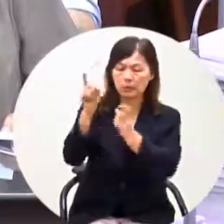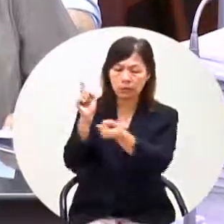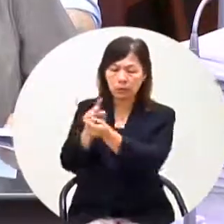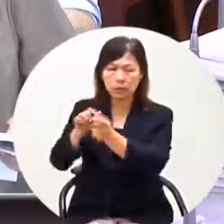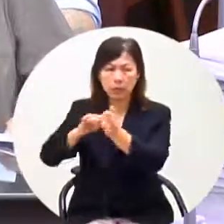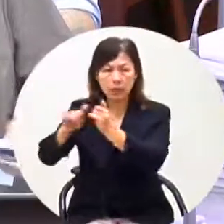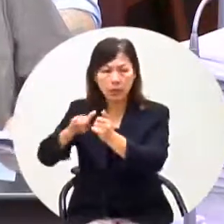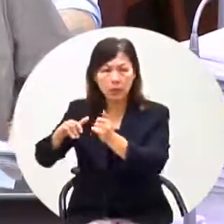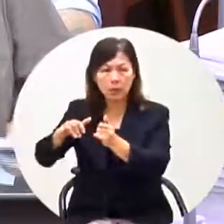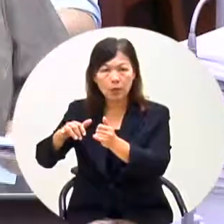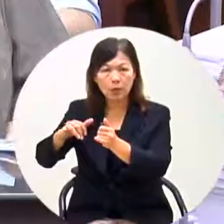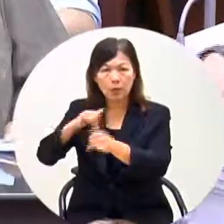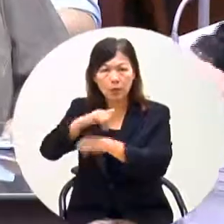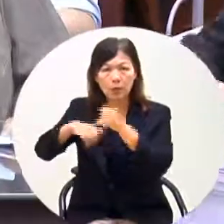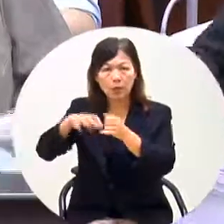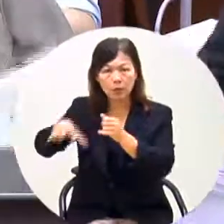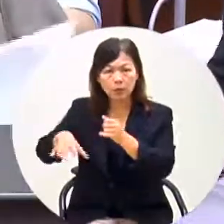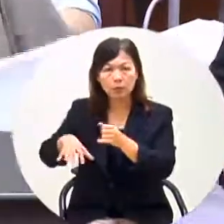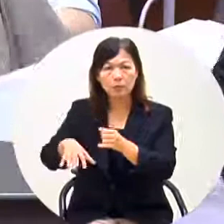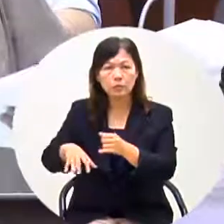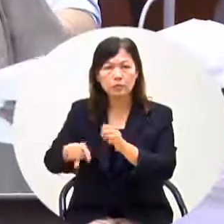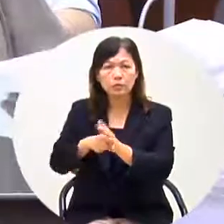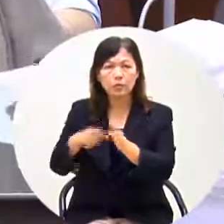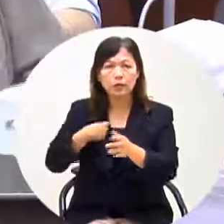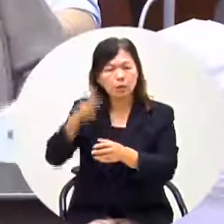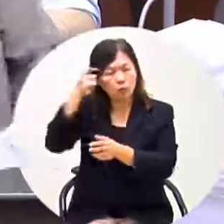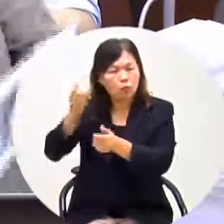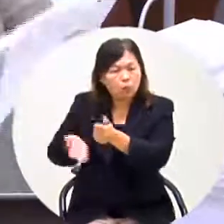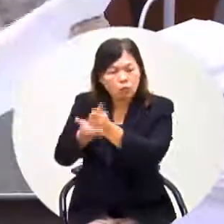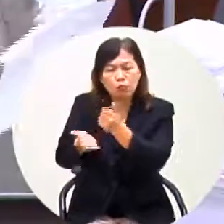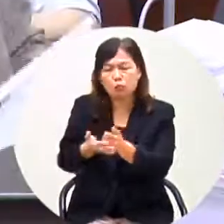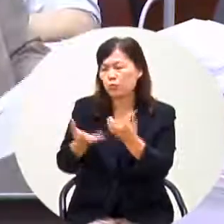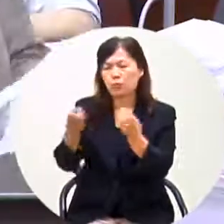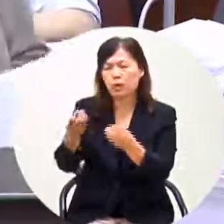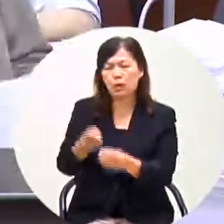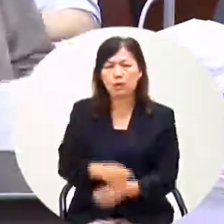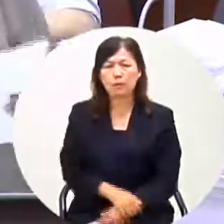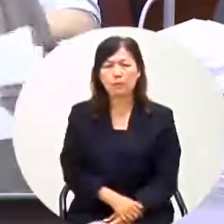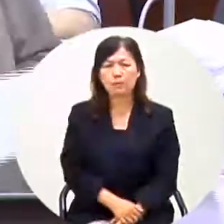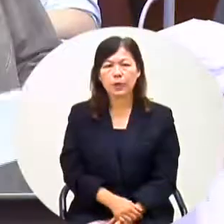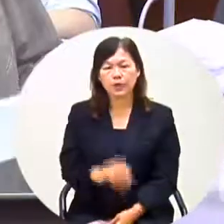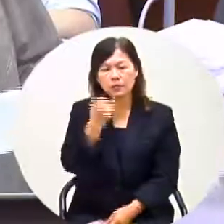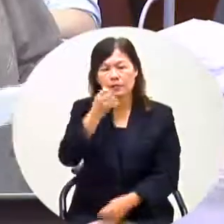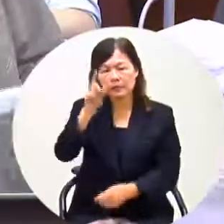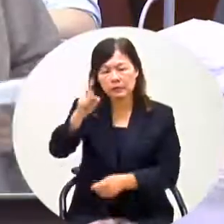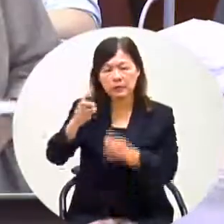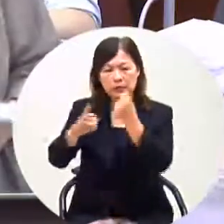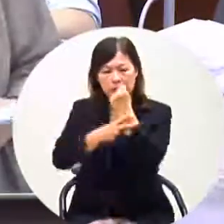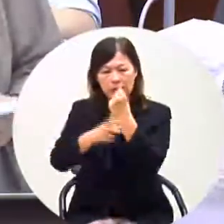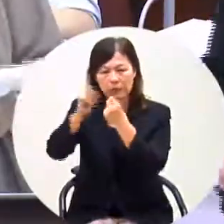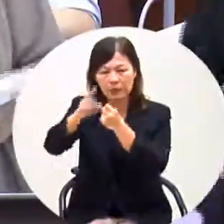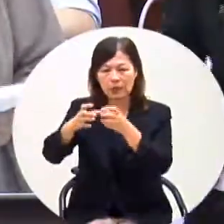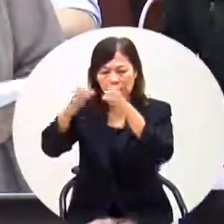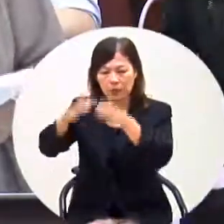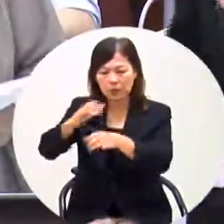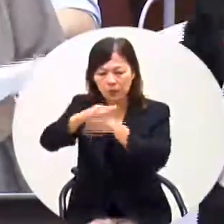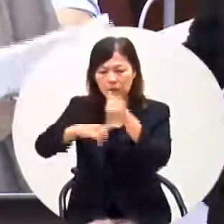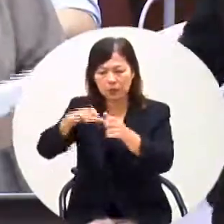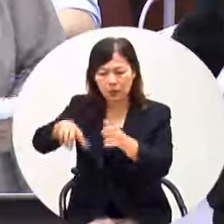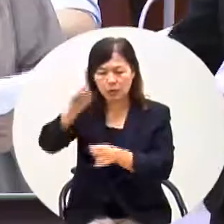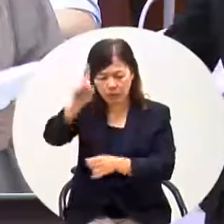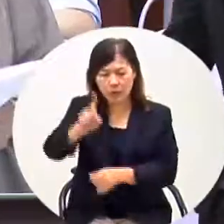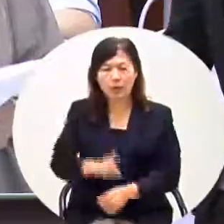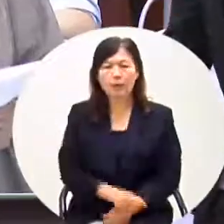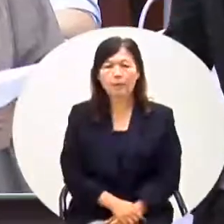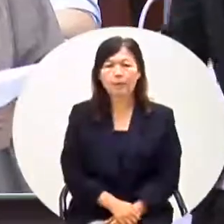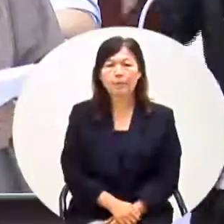分是无鼓励啦，拢无可能一个里，拢一个里面活动中心。但是咱八卦里这个